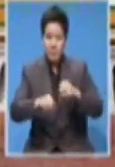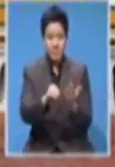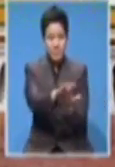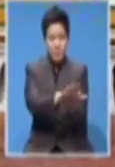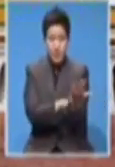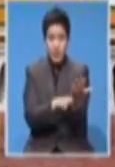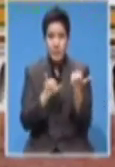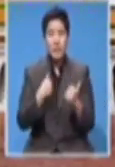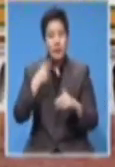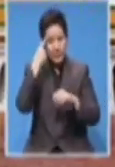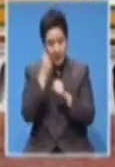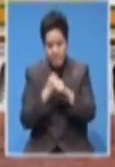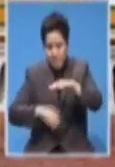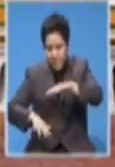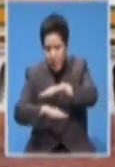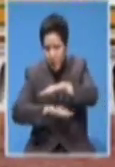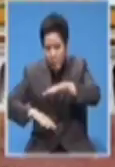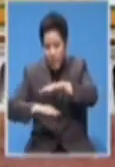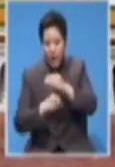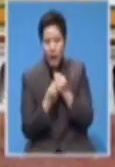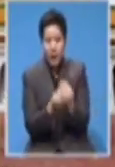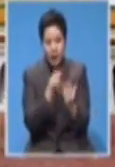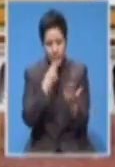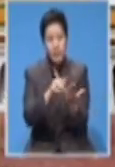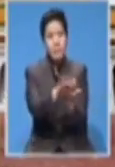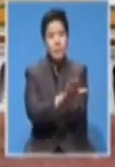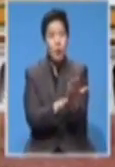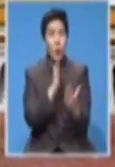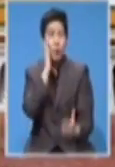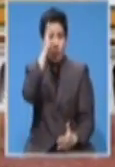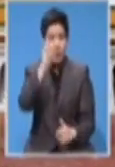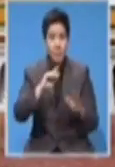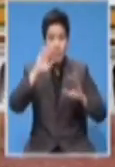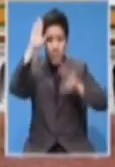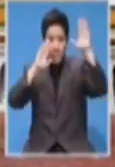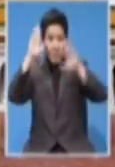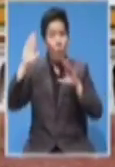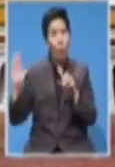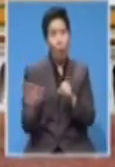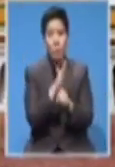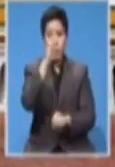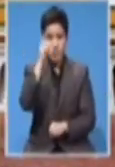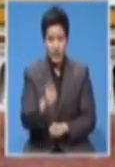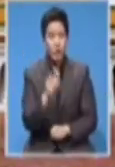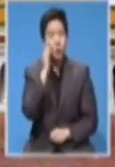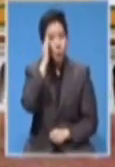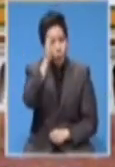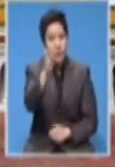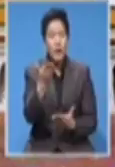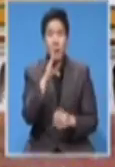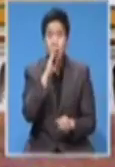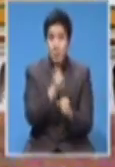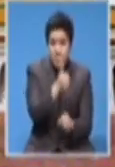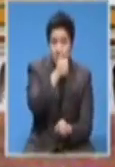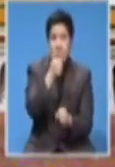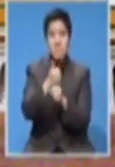าจะสามารถวางรากฐานที่มั่นคงให้กับประเทศไทยของเราเพื่อเตรียมไปสู่ระบอบประชาธิปไตยอันสมบูรณ์ในอนาคตนะครับมันจะได้หรือไม่ได้อยู่ที่